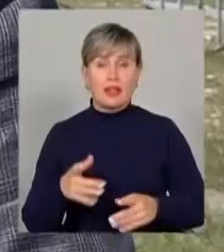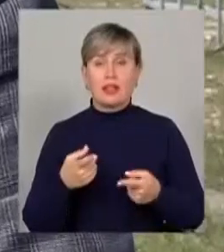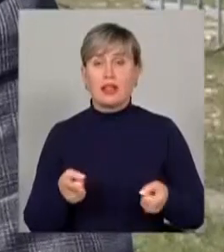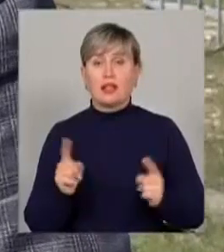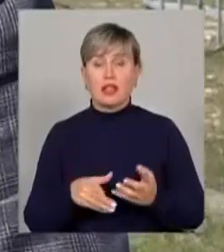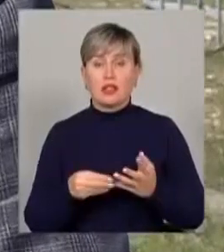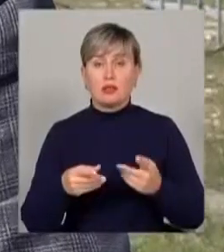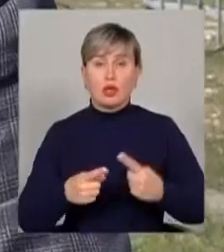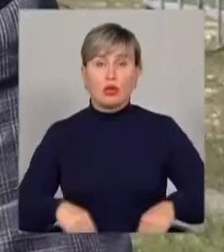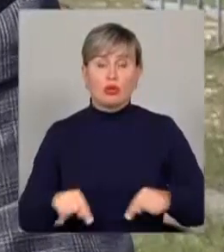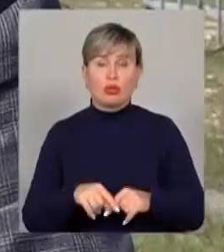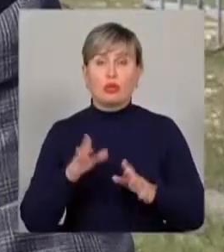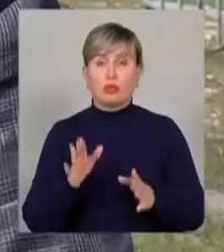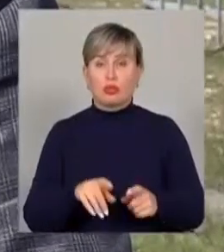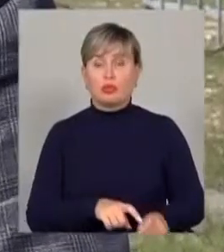участок